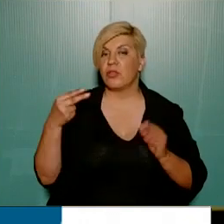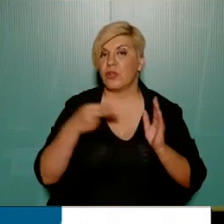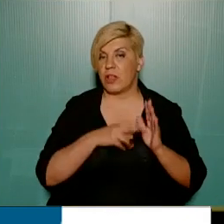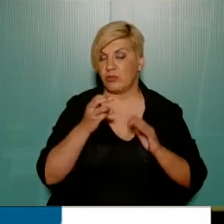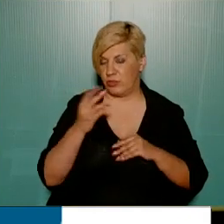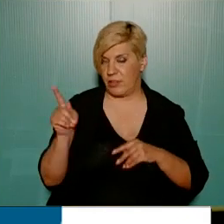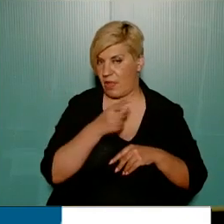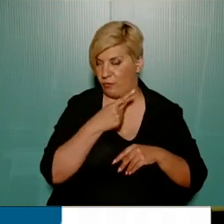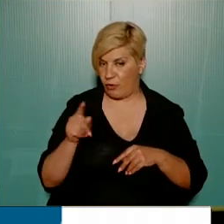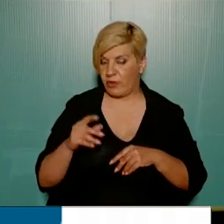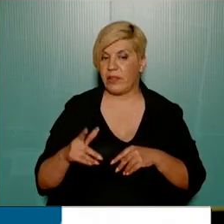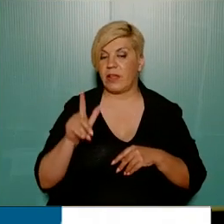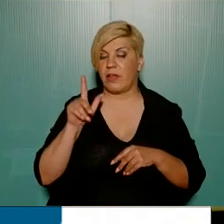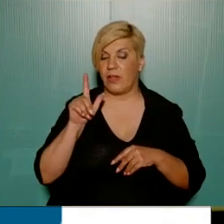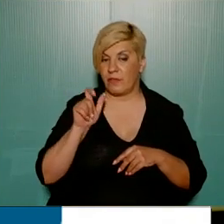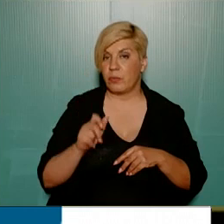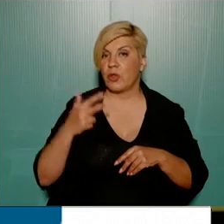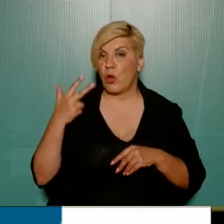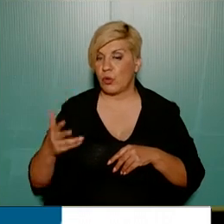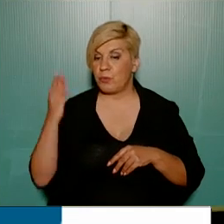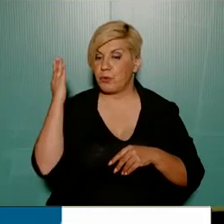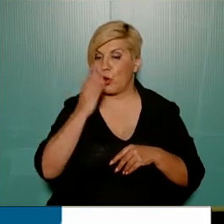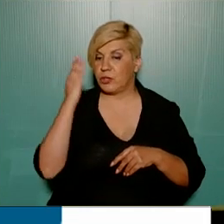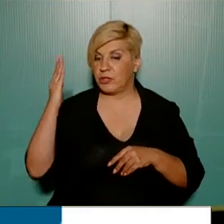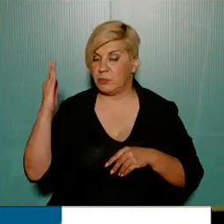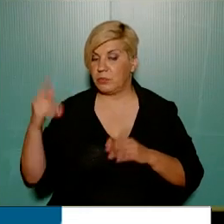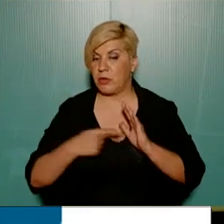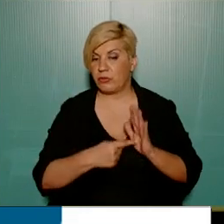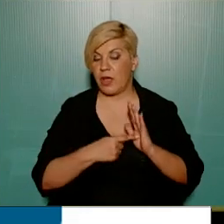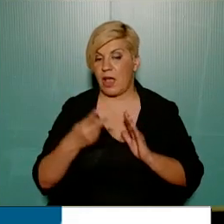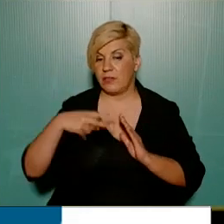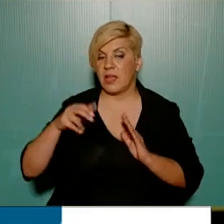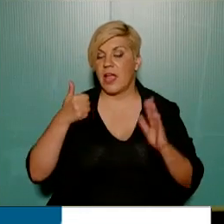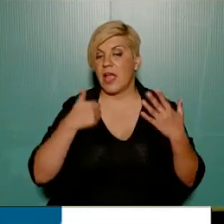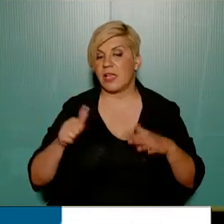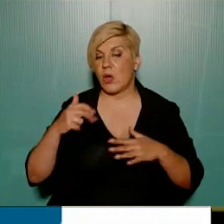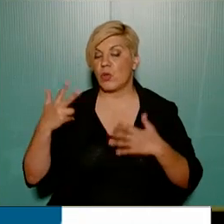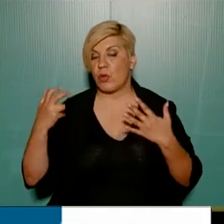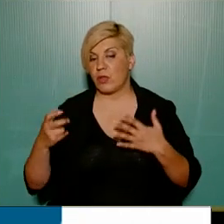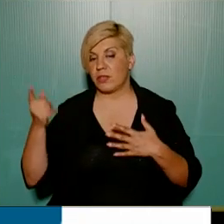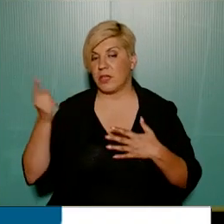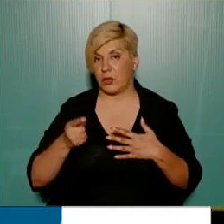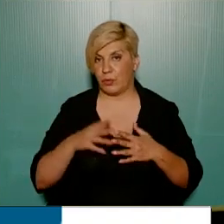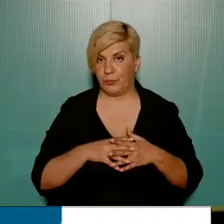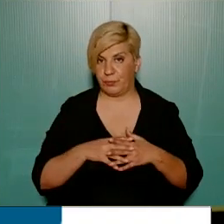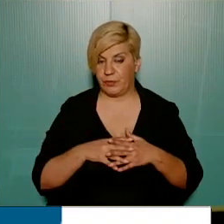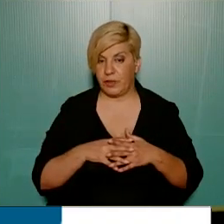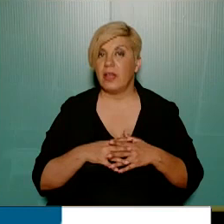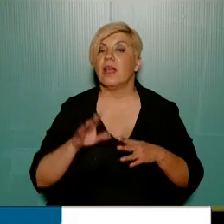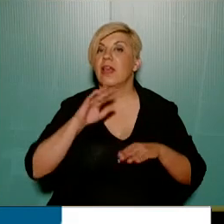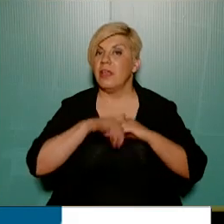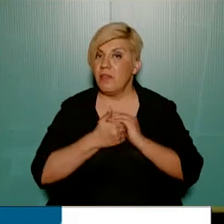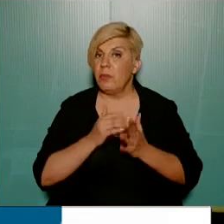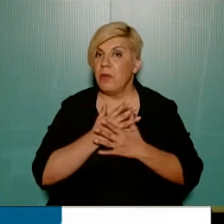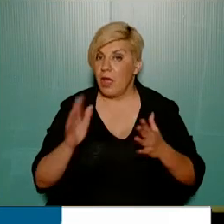και επιβάλλοντας 78 προστήματα παρουσιάζοντας αύξηση κατά 680%. Έμφαση δόθηκε